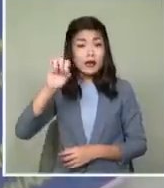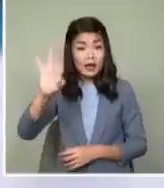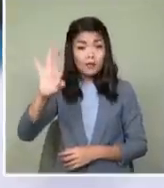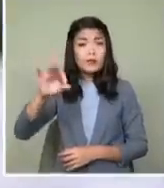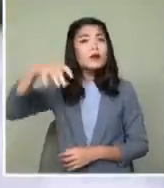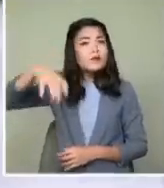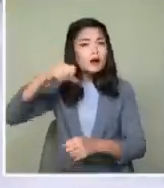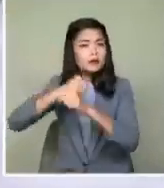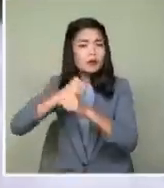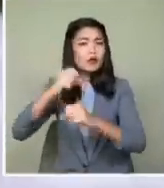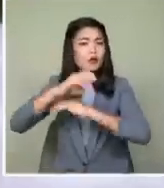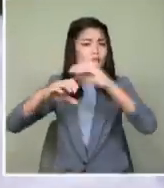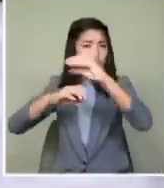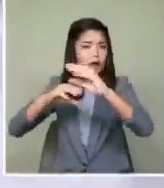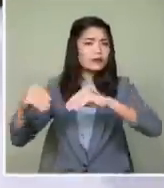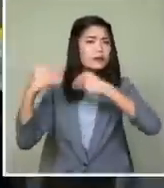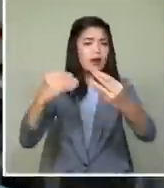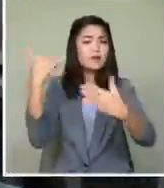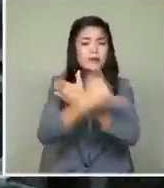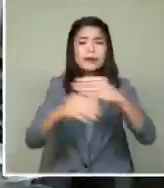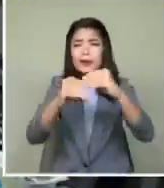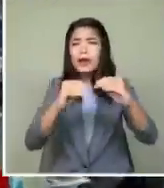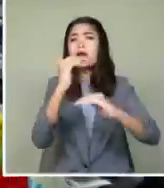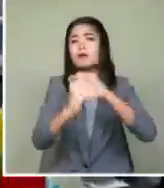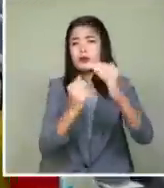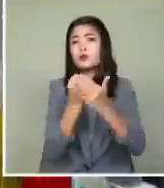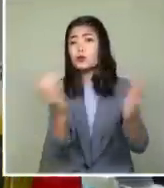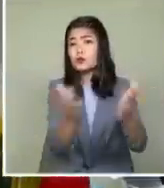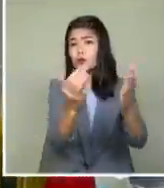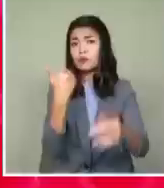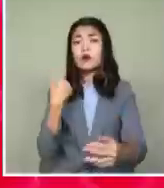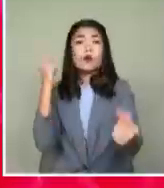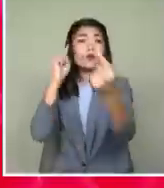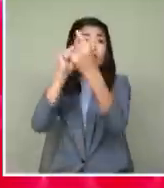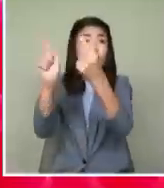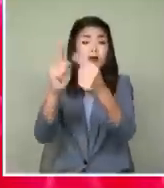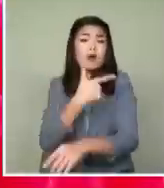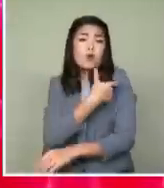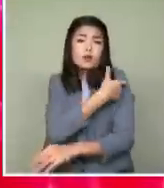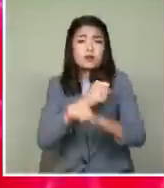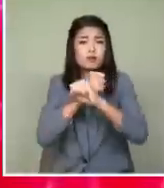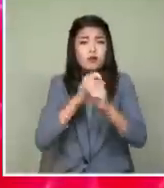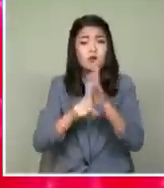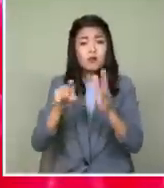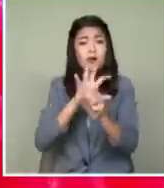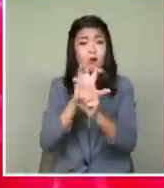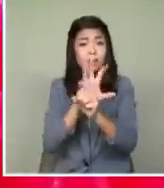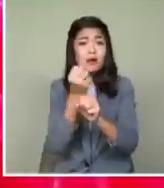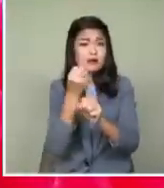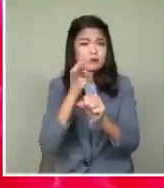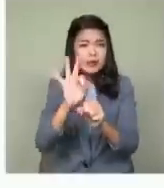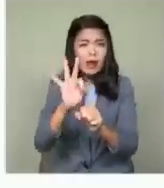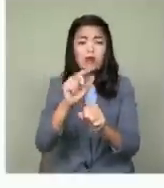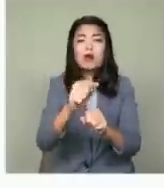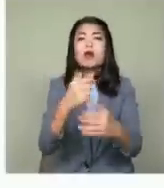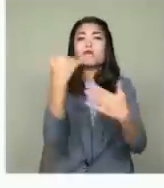งการช่วยเหลือด้านมนุษยธรรมสำหรับประเทศกำลังพัฒนาด้วยโดยมีจุดประสงค์เพื่อผลิตวัคซีนป้องกันโควิด-19 ในหลายประเทศที่ไม่สามารถ